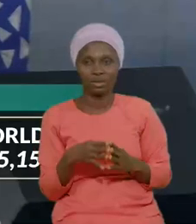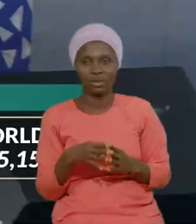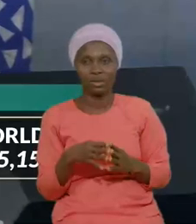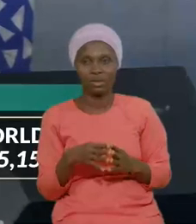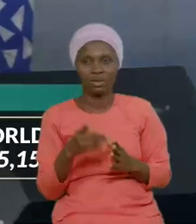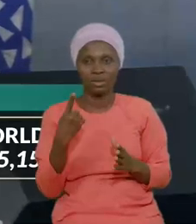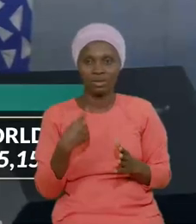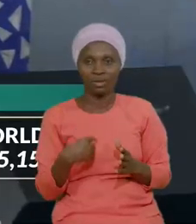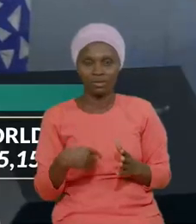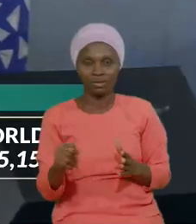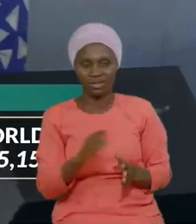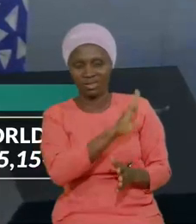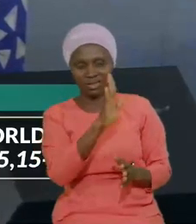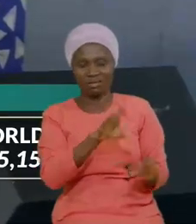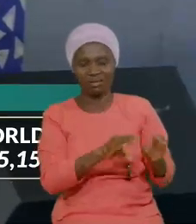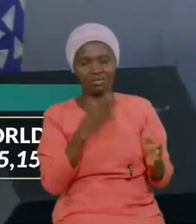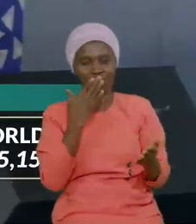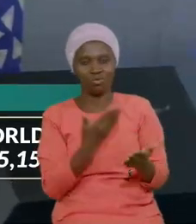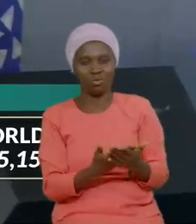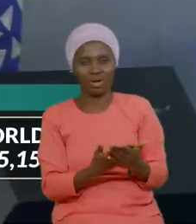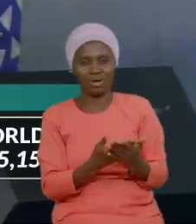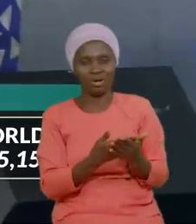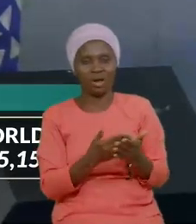Satan a lui à sa pensée.